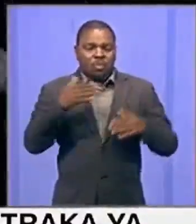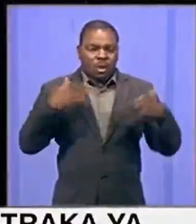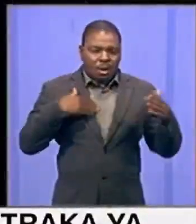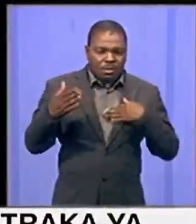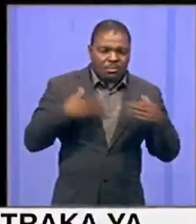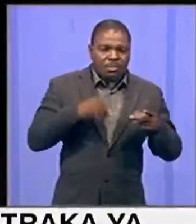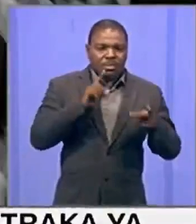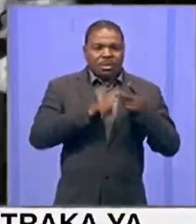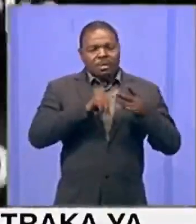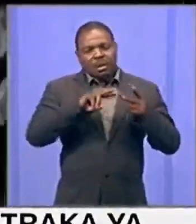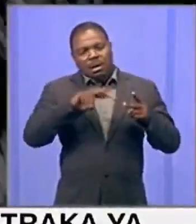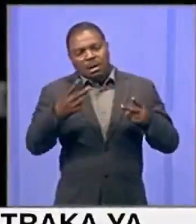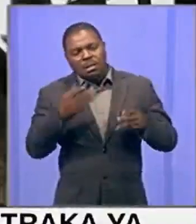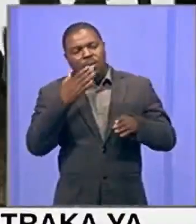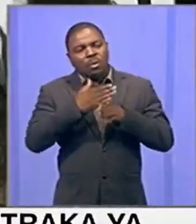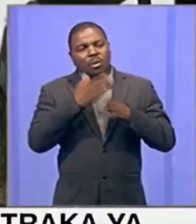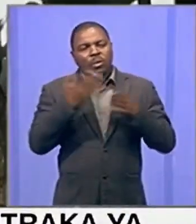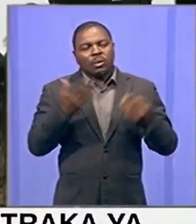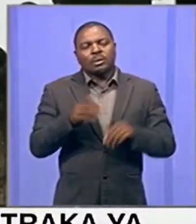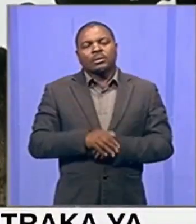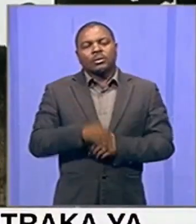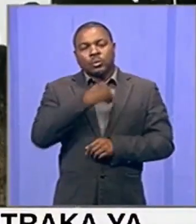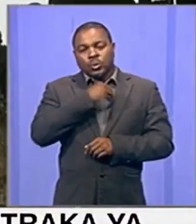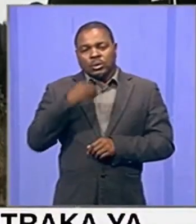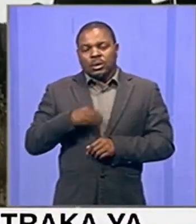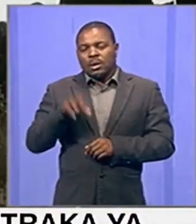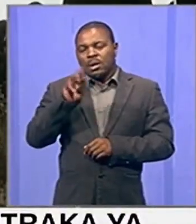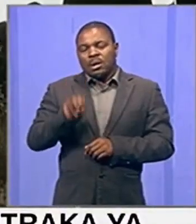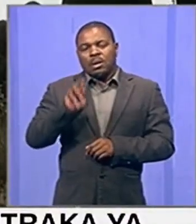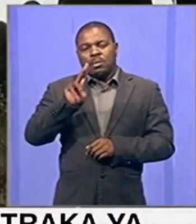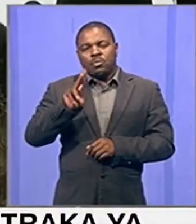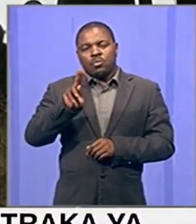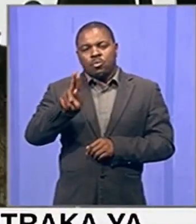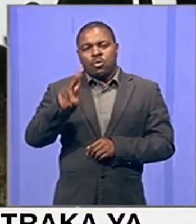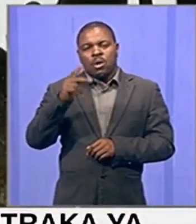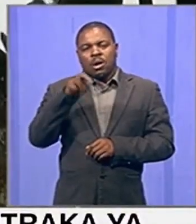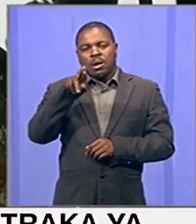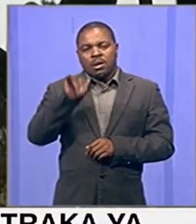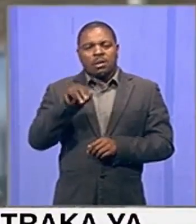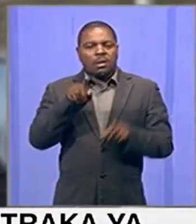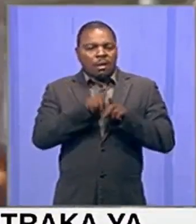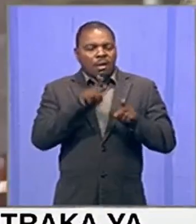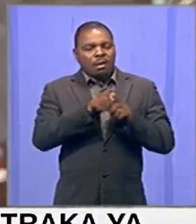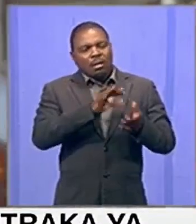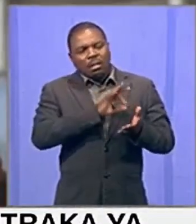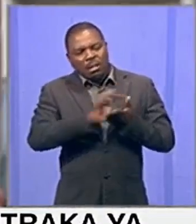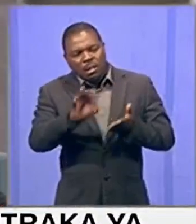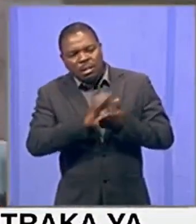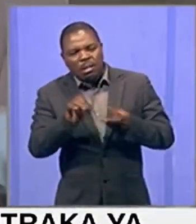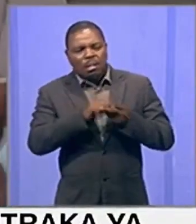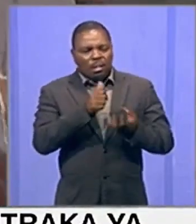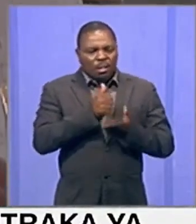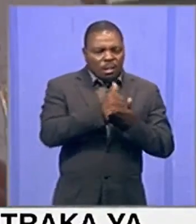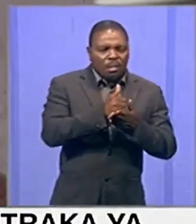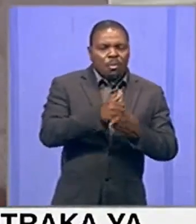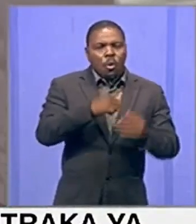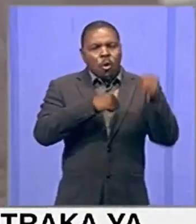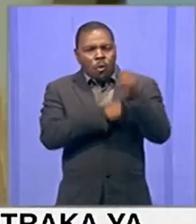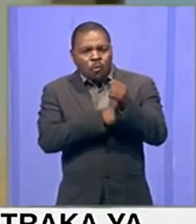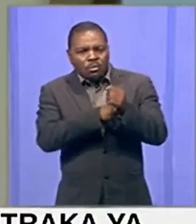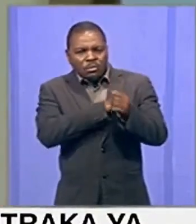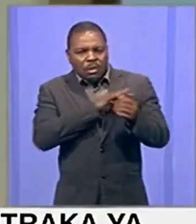ba bangwe kwa bookelong ba Dr George Mukhari Academic ba ba akaretsang bathusi ba ba phepafatsang ba ba dirang mo dikantorong